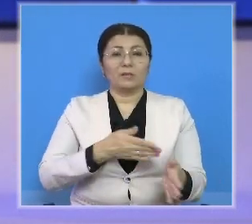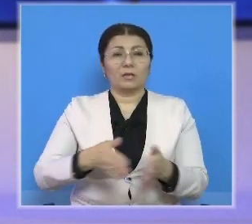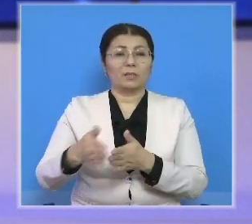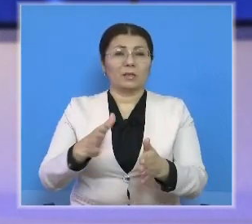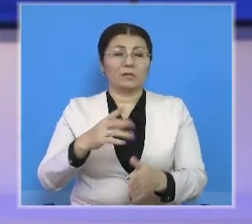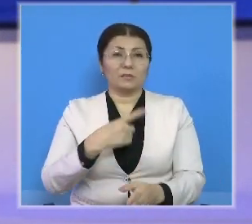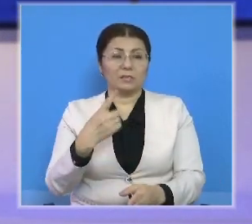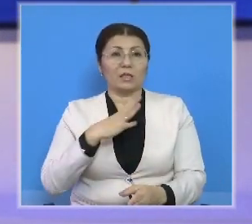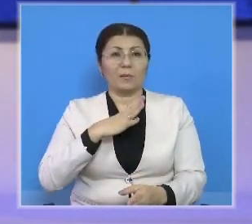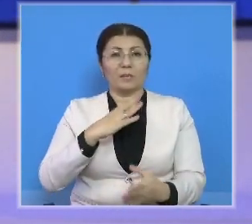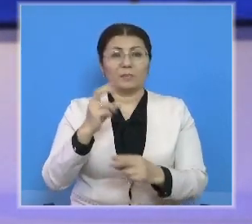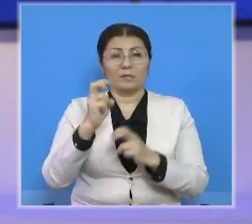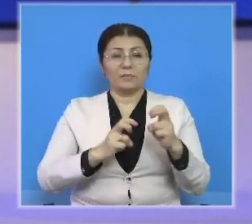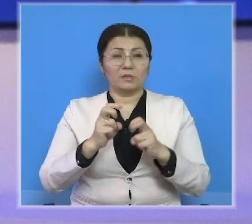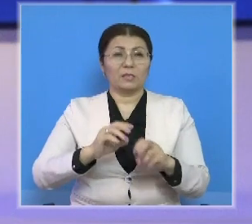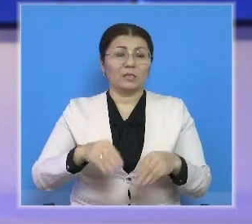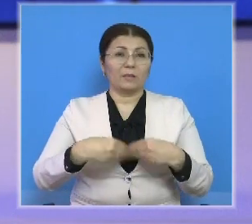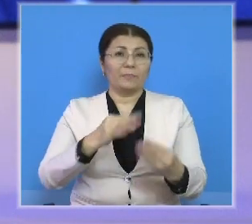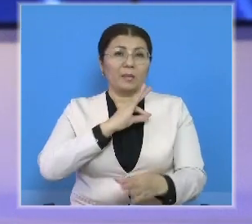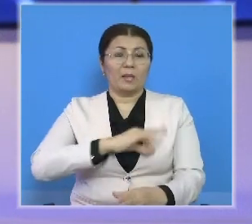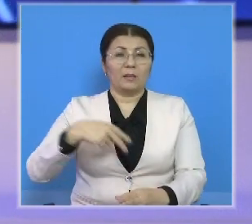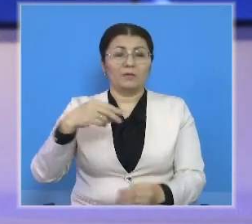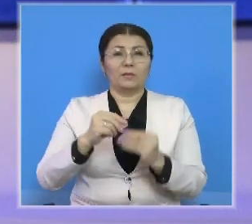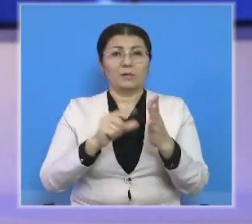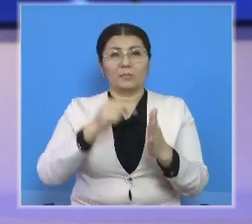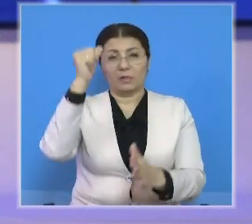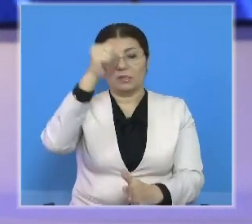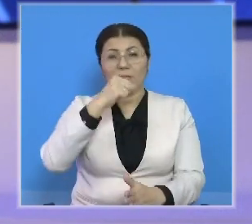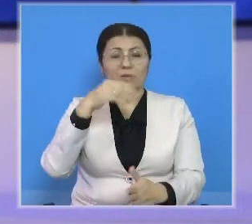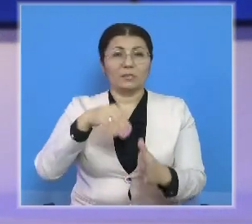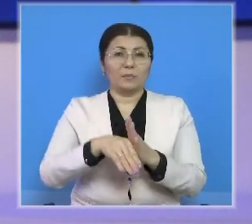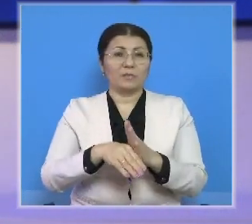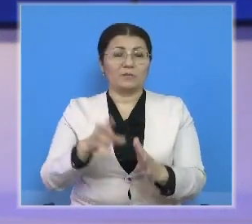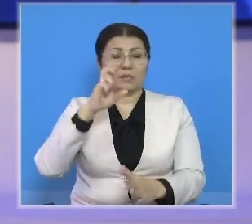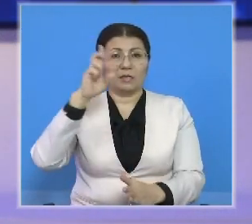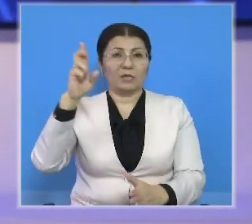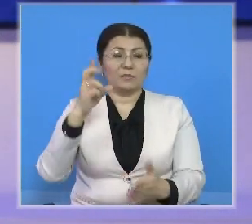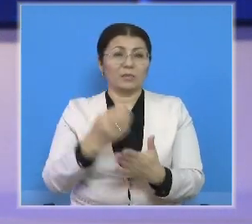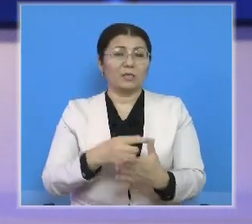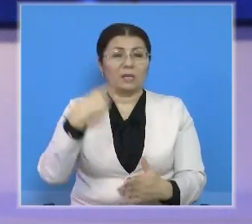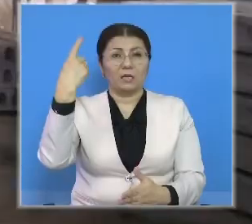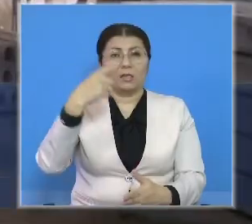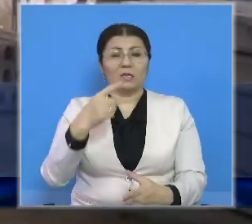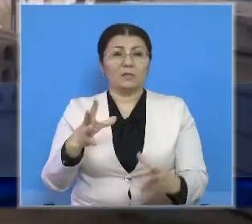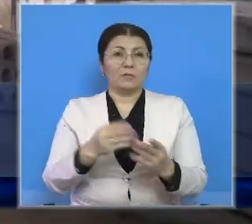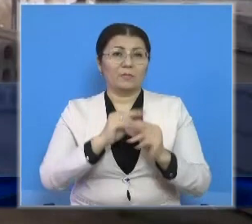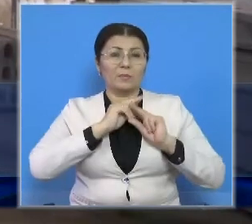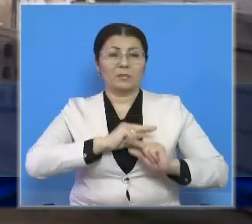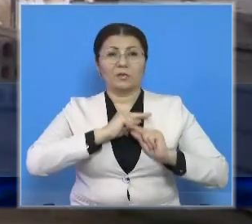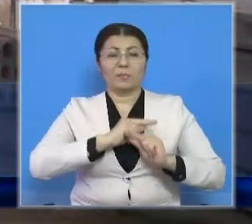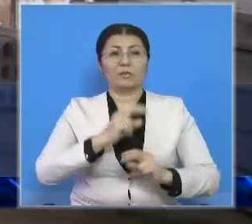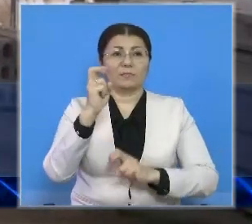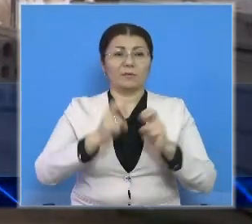посетил комбинат, который был введен в эксплуатацию в 2017 году в рамках государственно-частного партнерства.